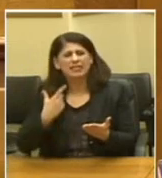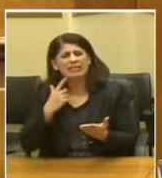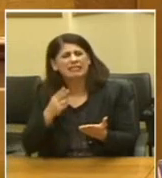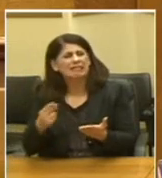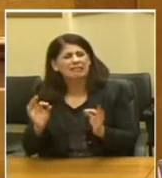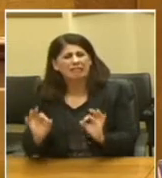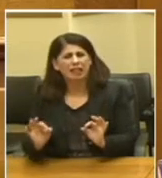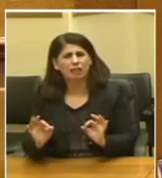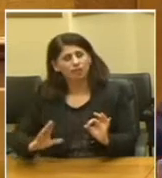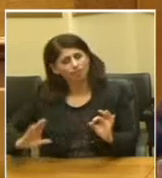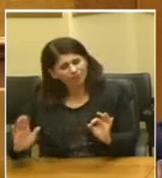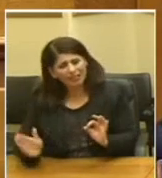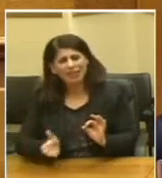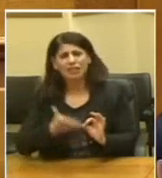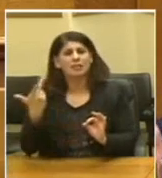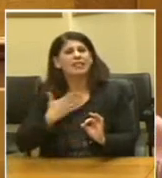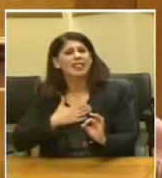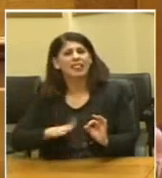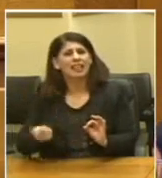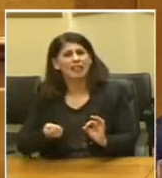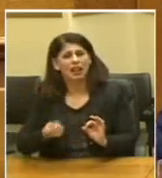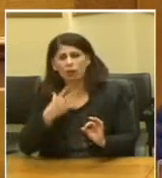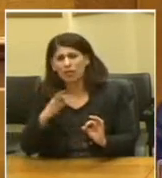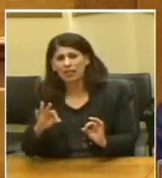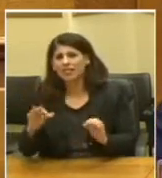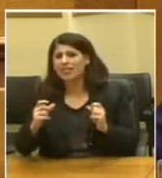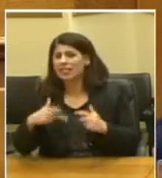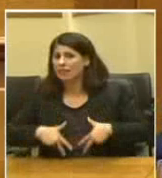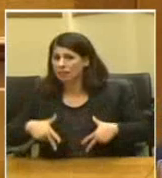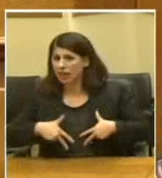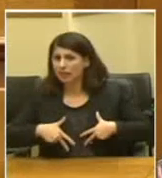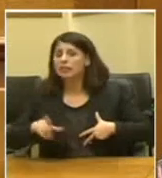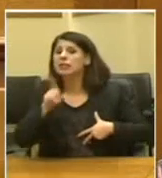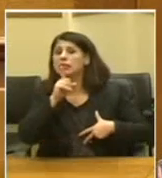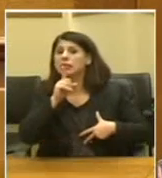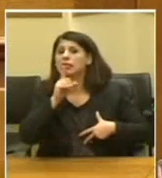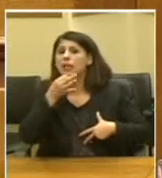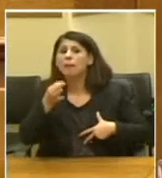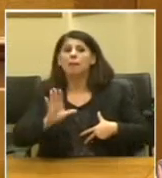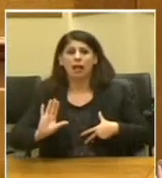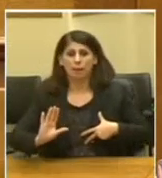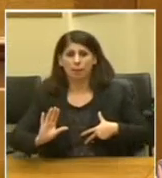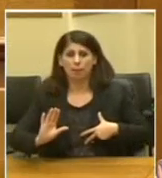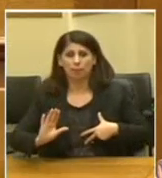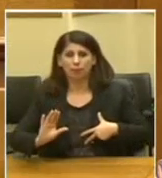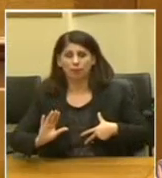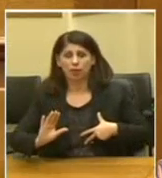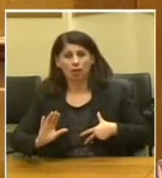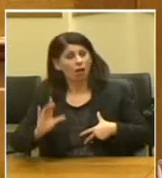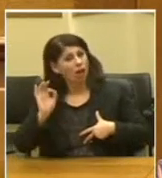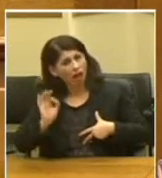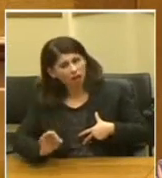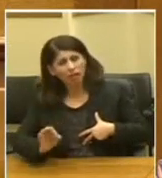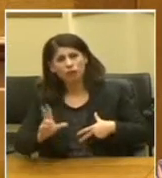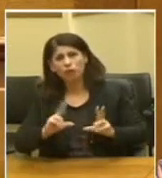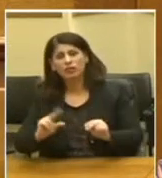Και εν διάφορη περιπτώσει, τι θέλετε να κάνουμε δηλαδή ως κυβέρνηση, να μην μιλάμε με κανέναν. Την ίδια ακριβώς στάση